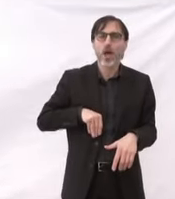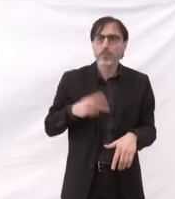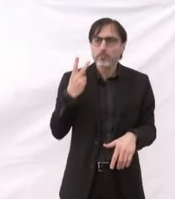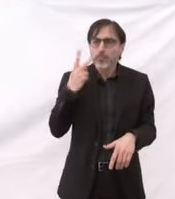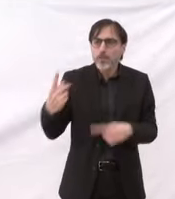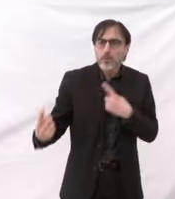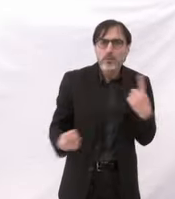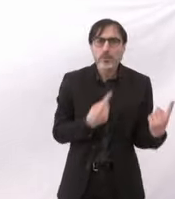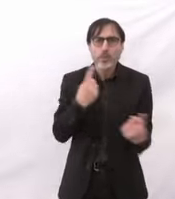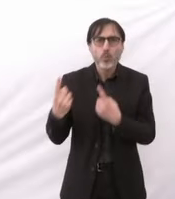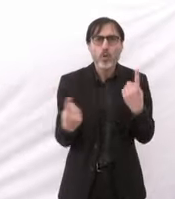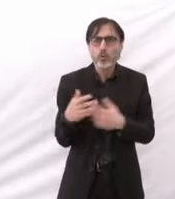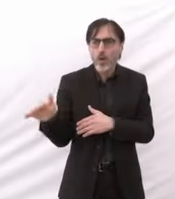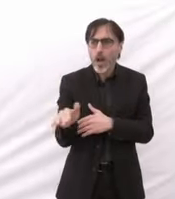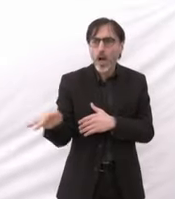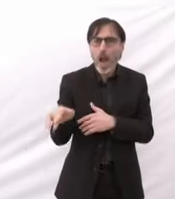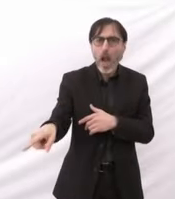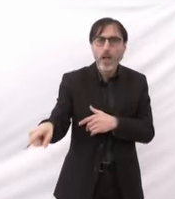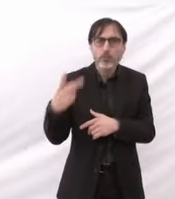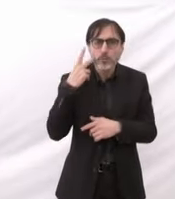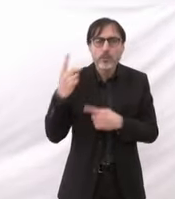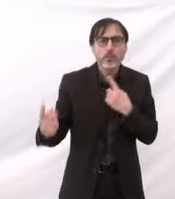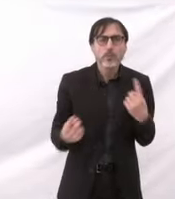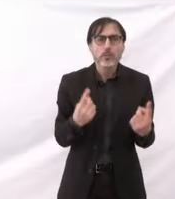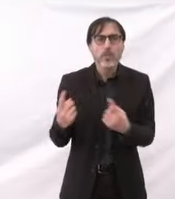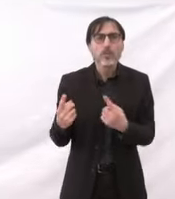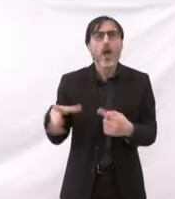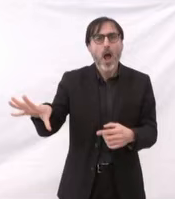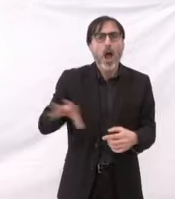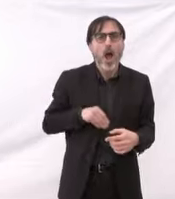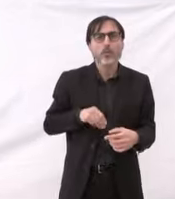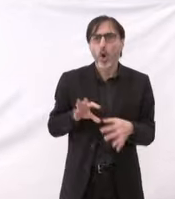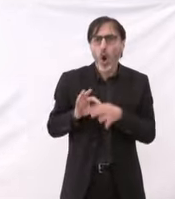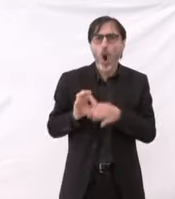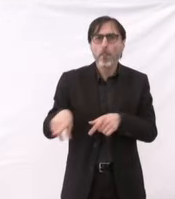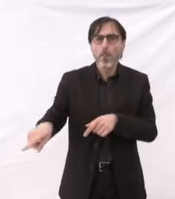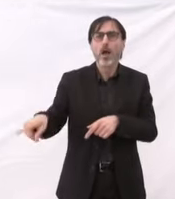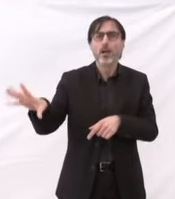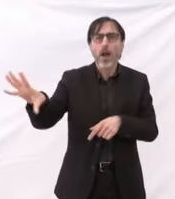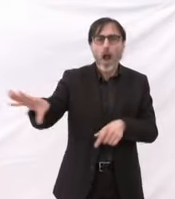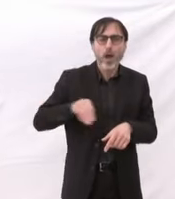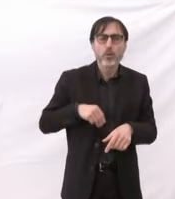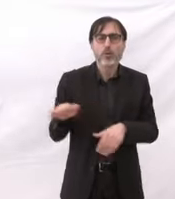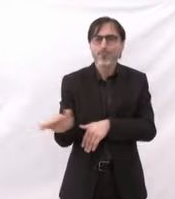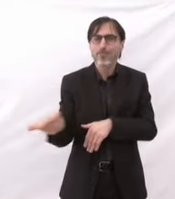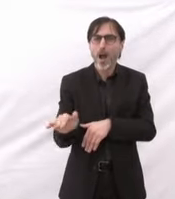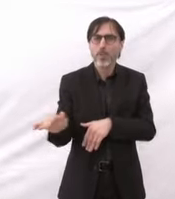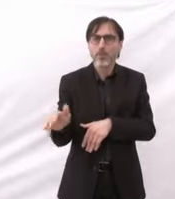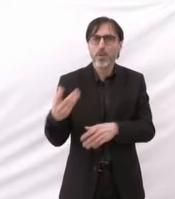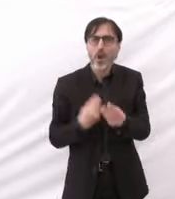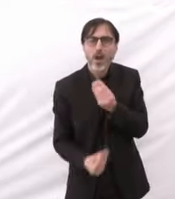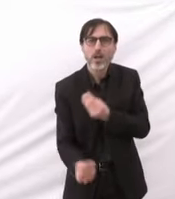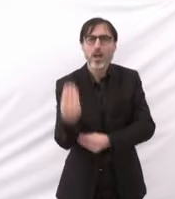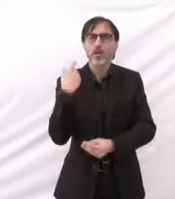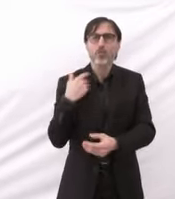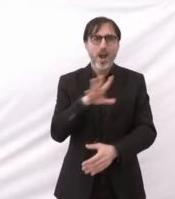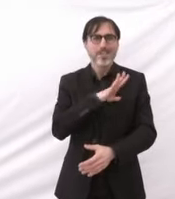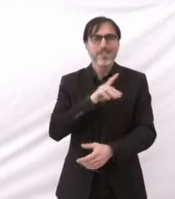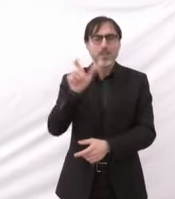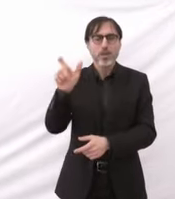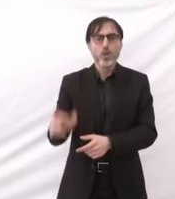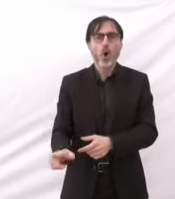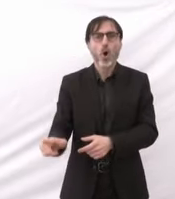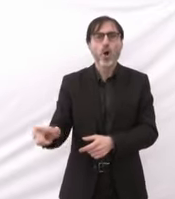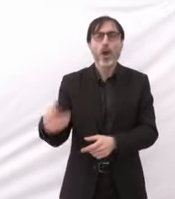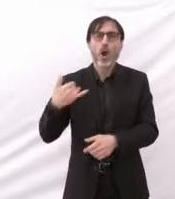ha visto le condizioni di questo ragazzo e della sua compagna e del bambino piccolino che è nato, c'è una signora